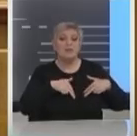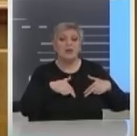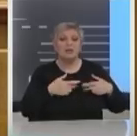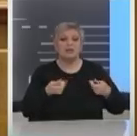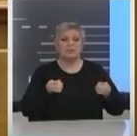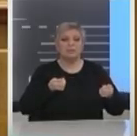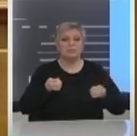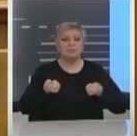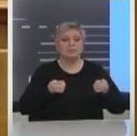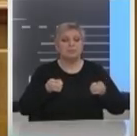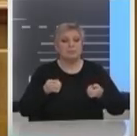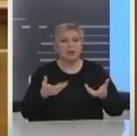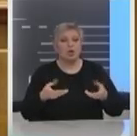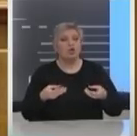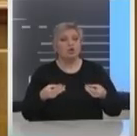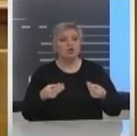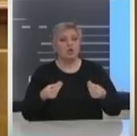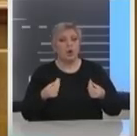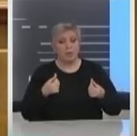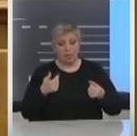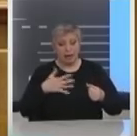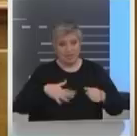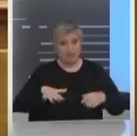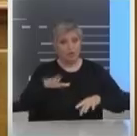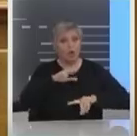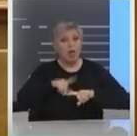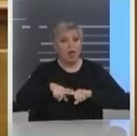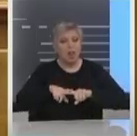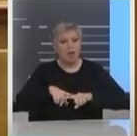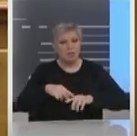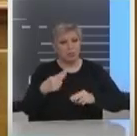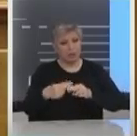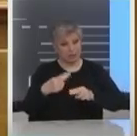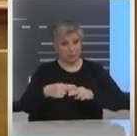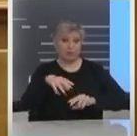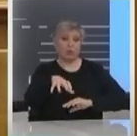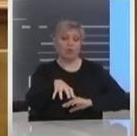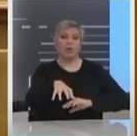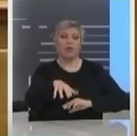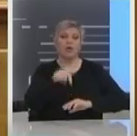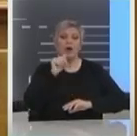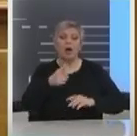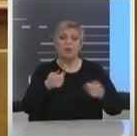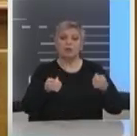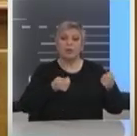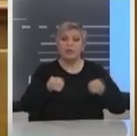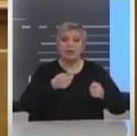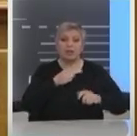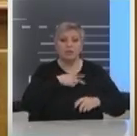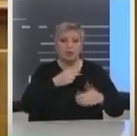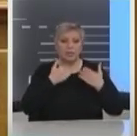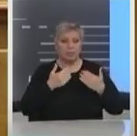μεγάλες γεωπολιτικές προκλήσεις προς όφελος της χώρας. Ενώ η γενικότερη συγκυρία είναι